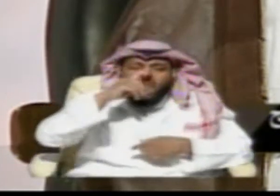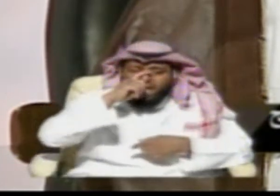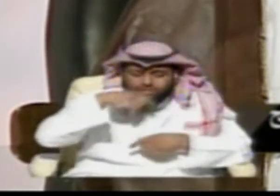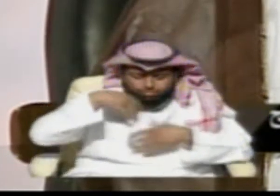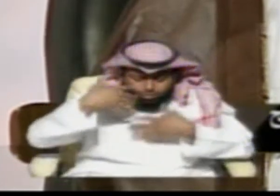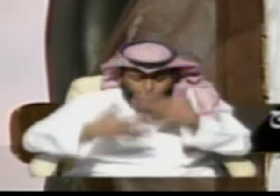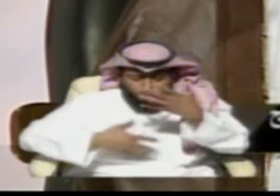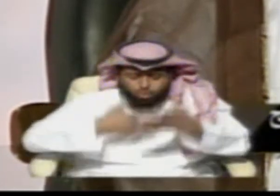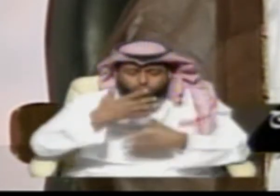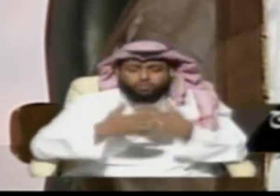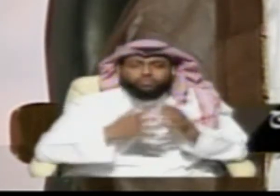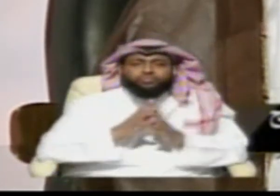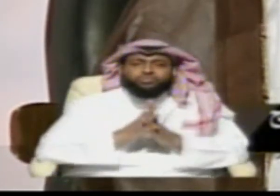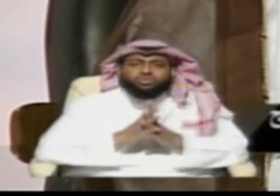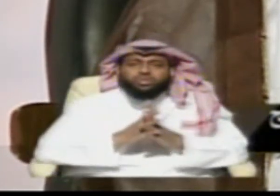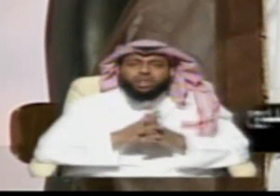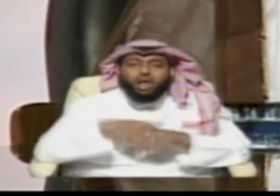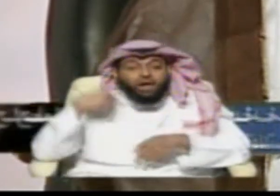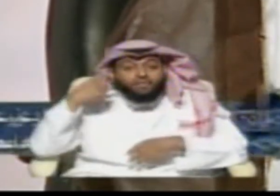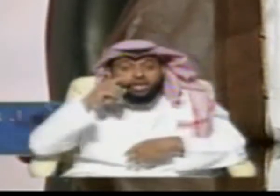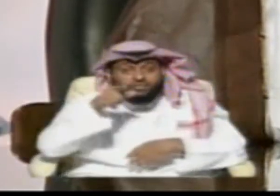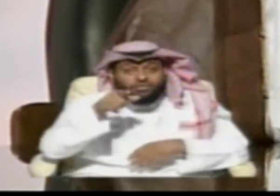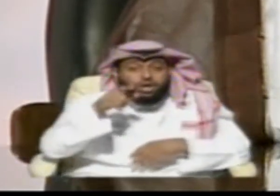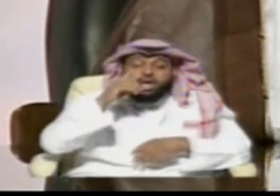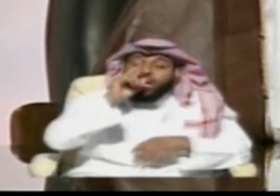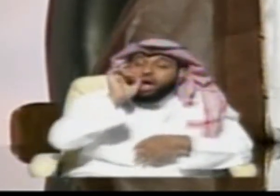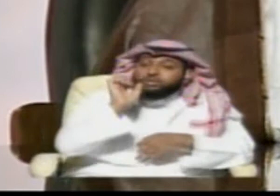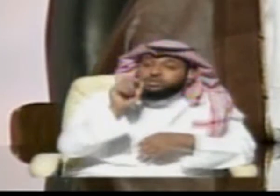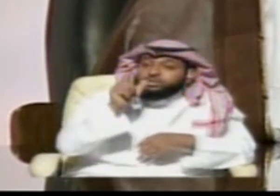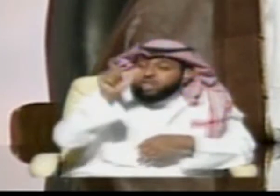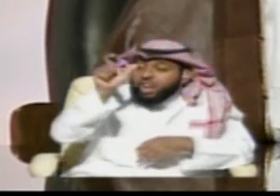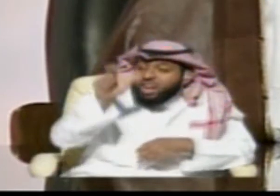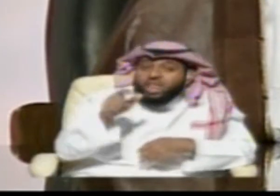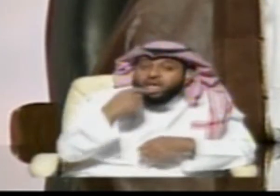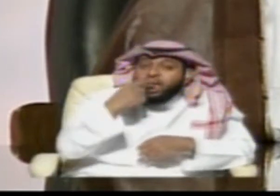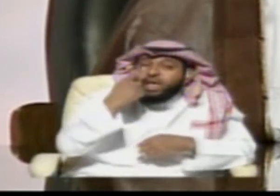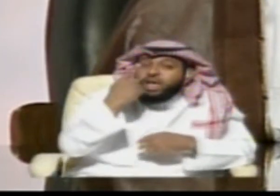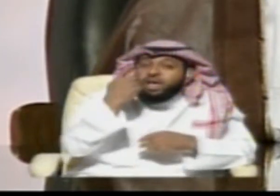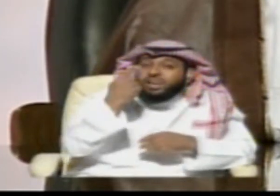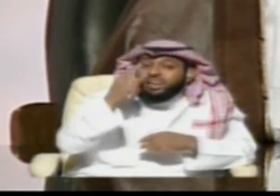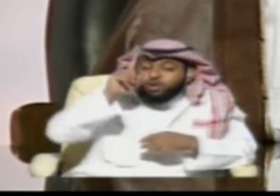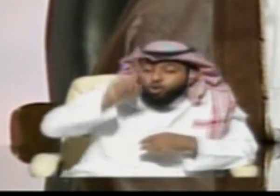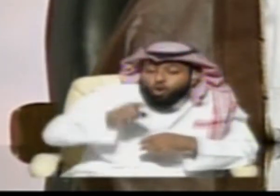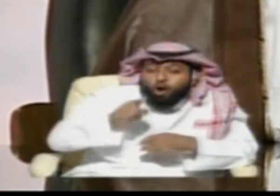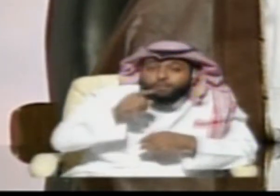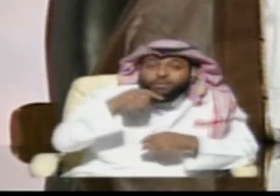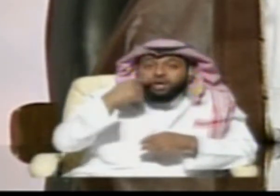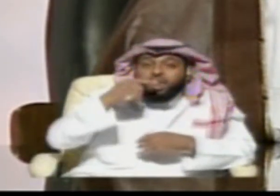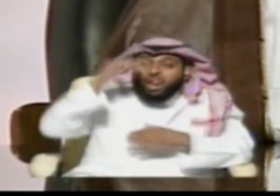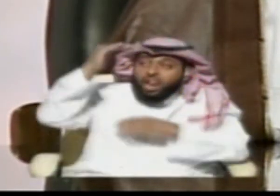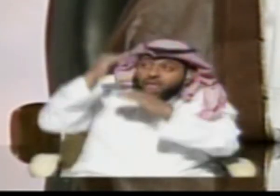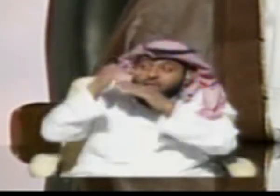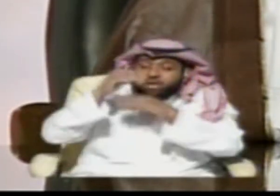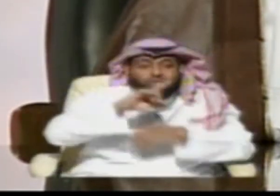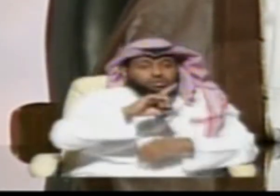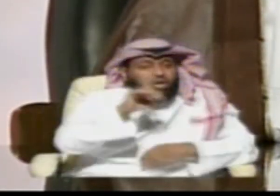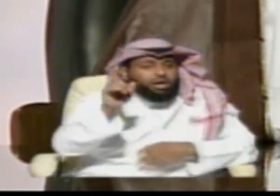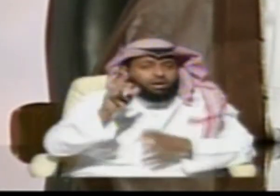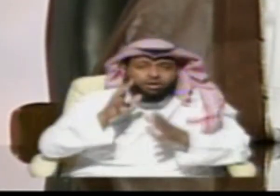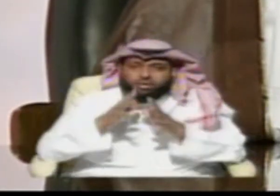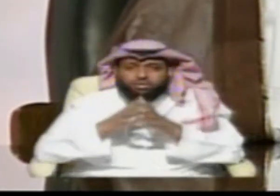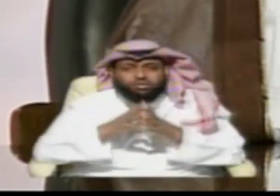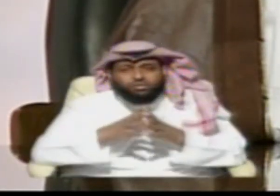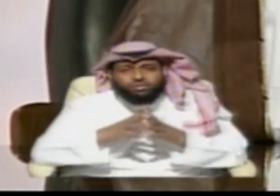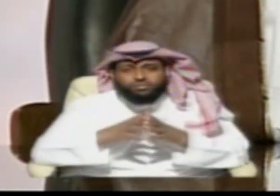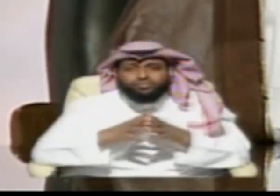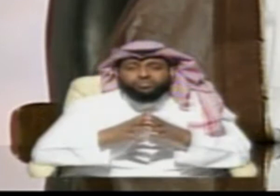فيها ثم كسل في باقي الليل، وهذا غلط. صحيح. النبي صلى الله عليه وسلم قال إني أريد أني أسجد في صبيحتها في